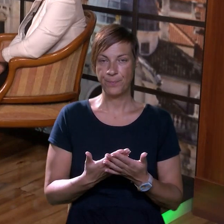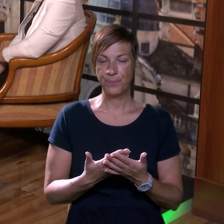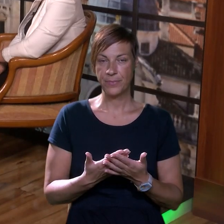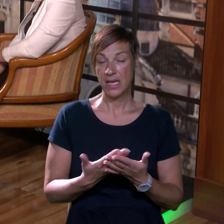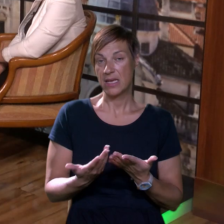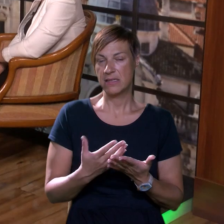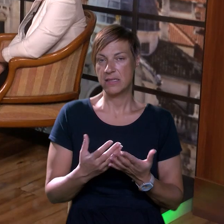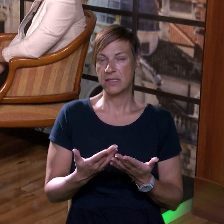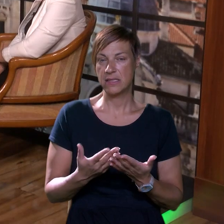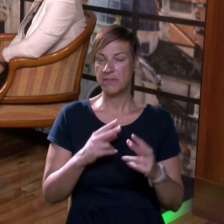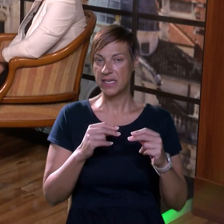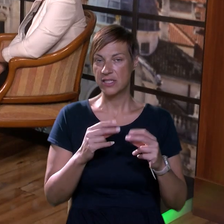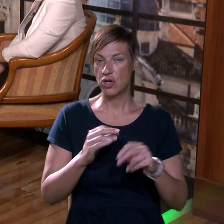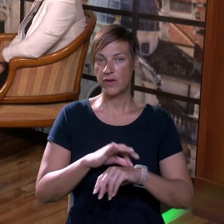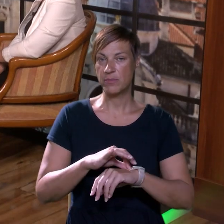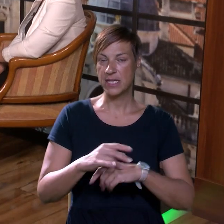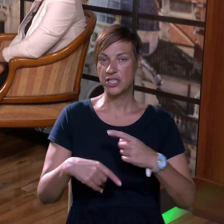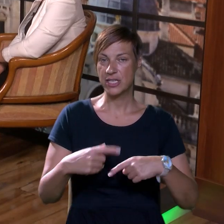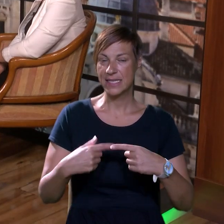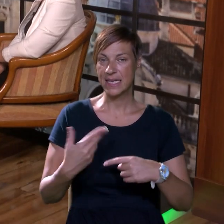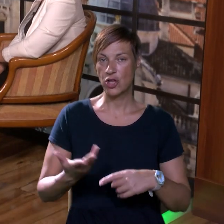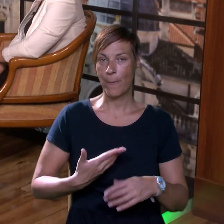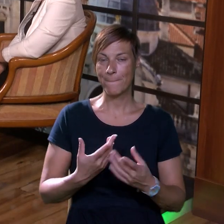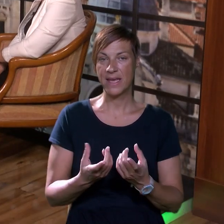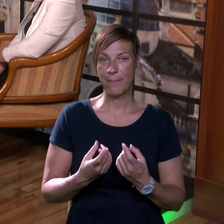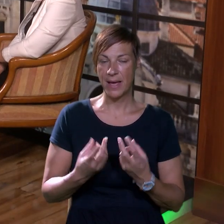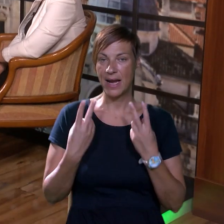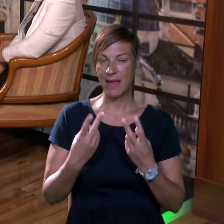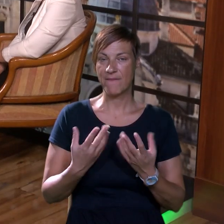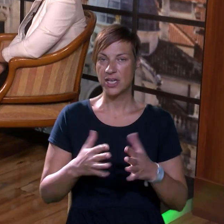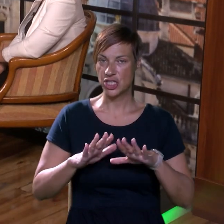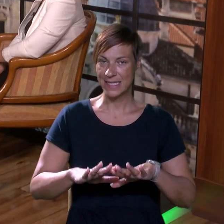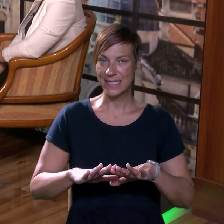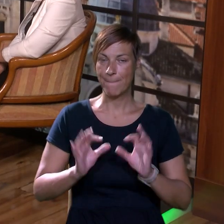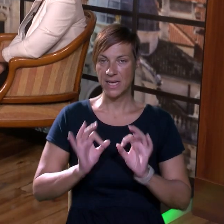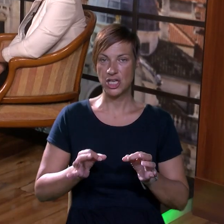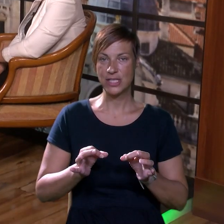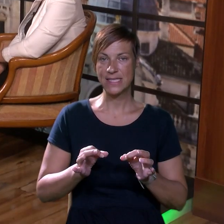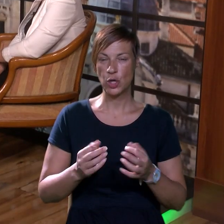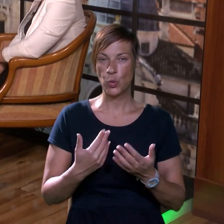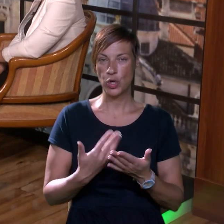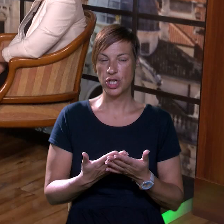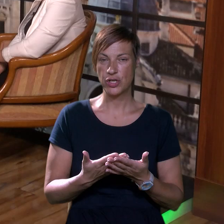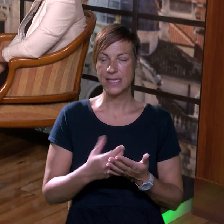se konzultiramo s nekim od liječnika sa hitnog prijema, ali je bitna ta stabilnost,